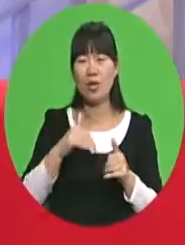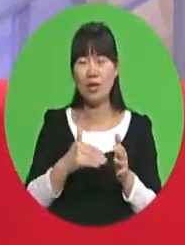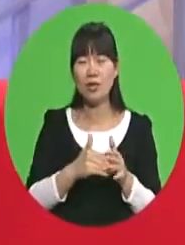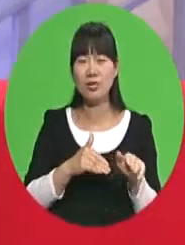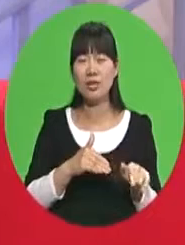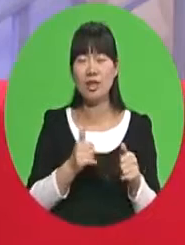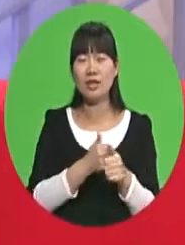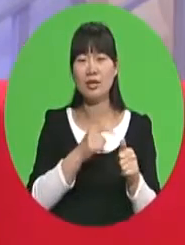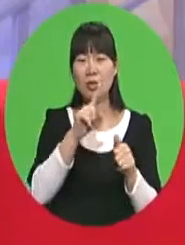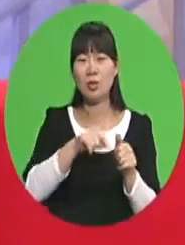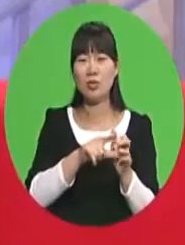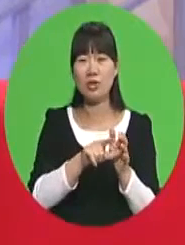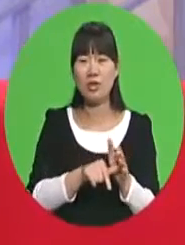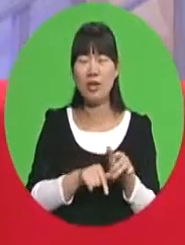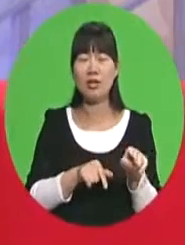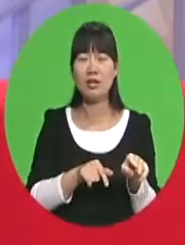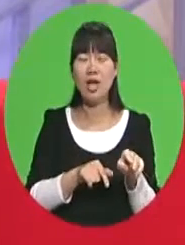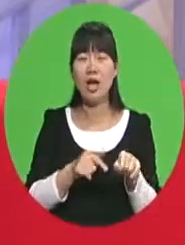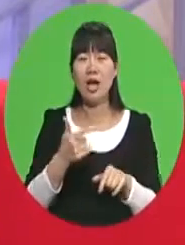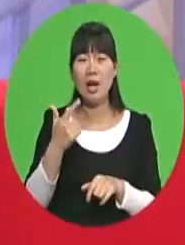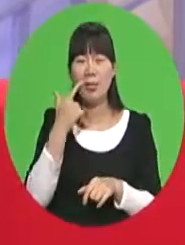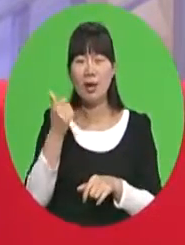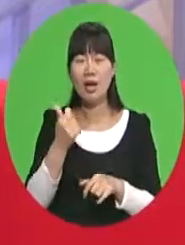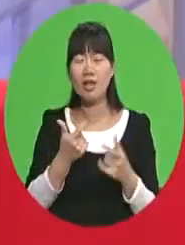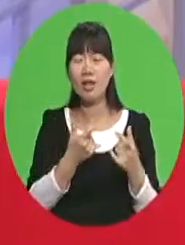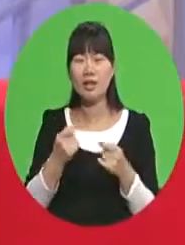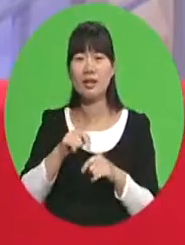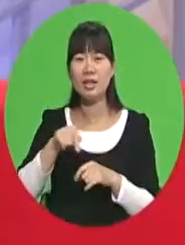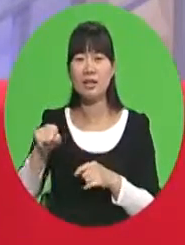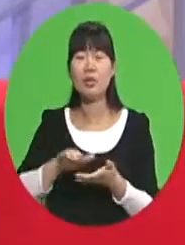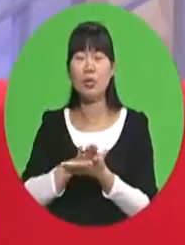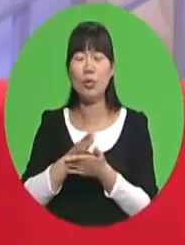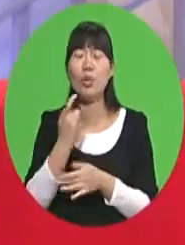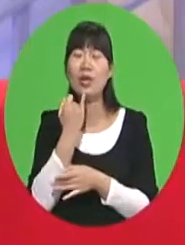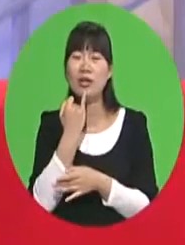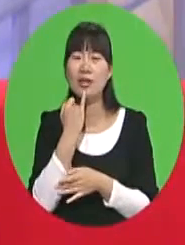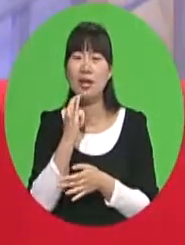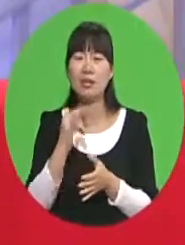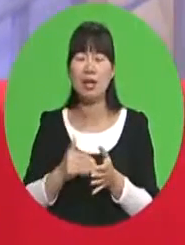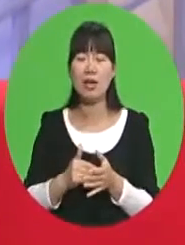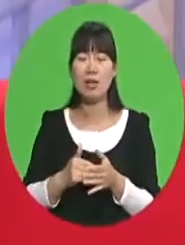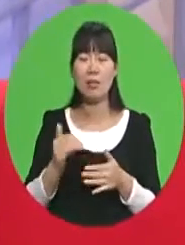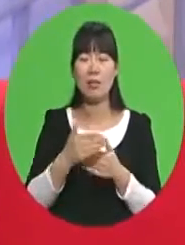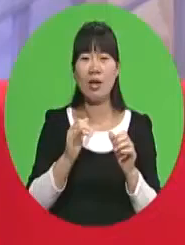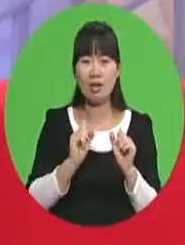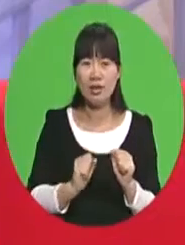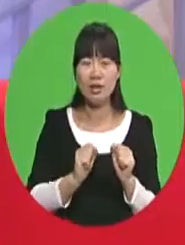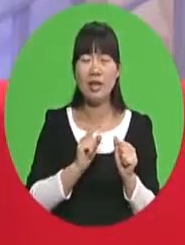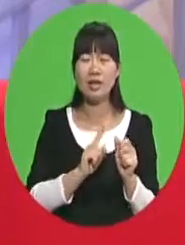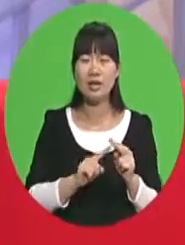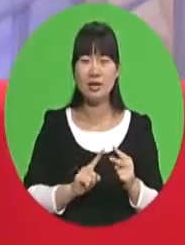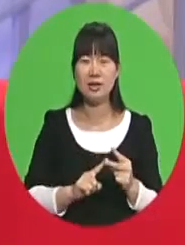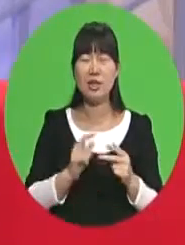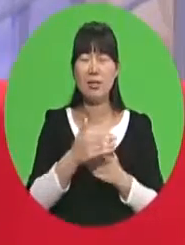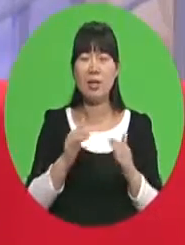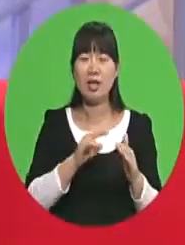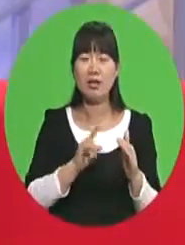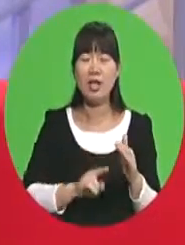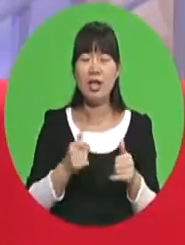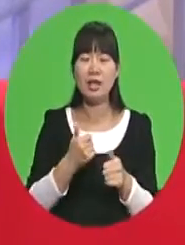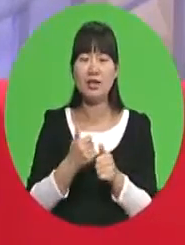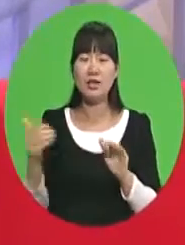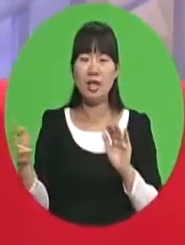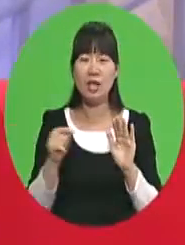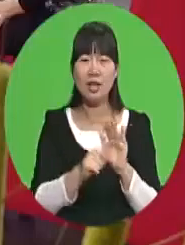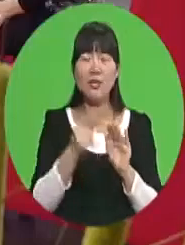그 아저씨가 오셔야 될 때면, 네가 뭐 아빠하고 내려가서 뭐 놀이터에 놀아도 된다라든가, 네. 아니면 방에만 있으라든가, 그 방에는 그 아저씨가 못